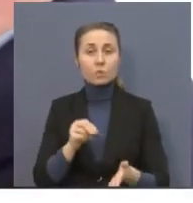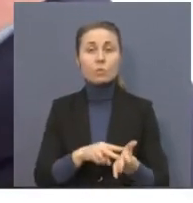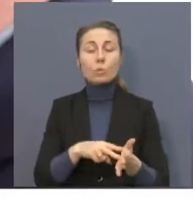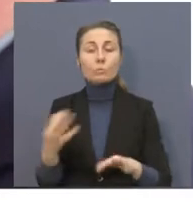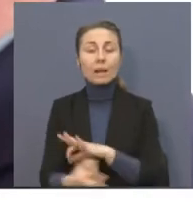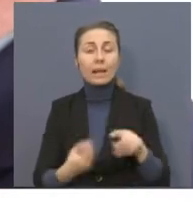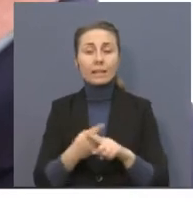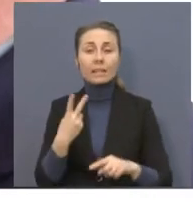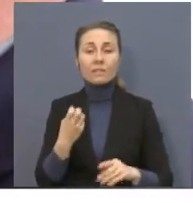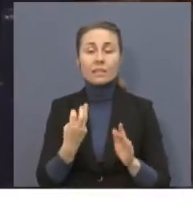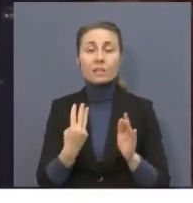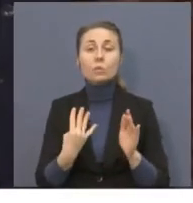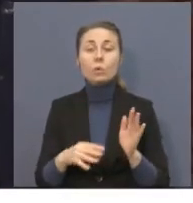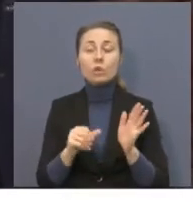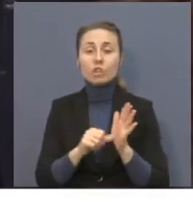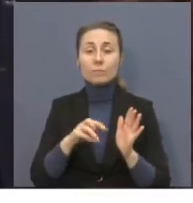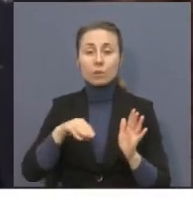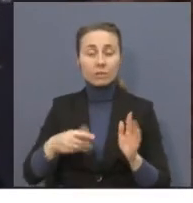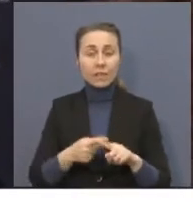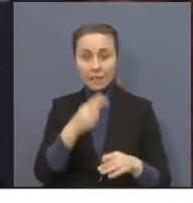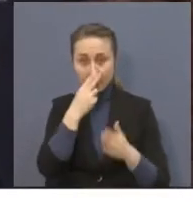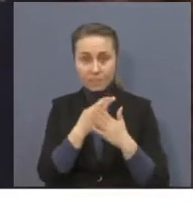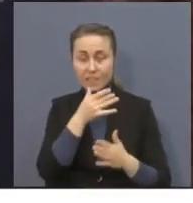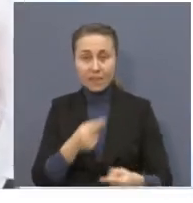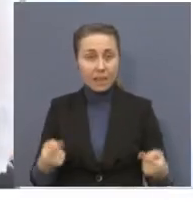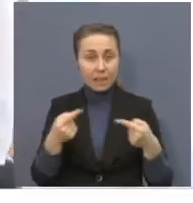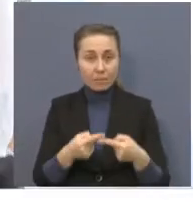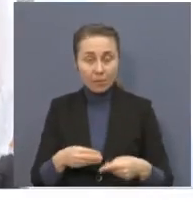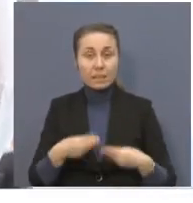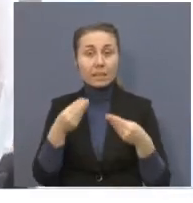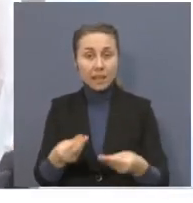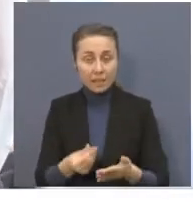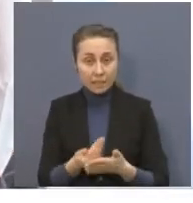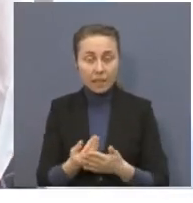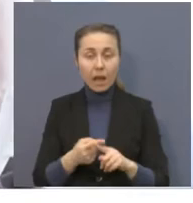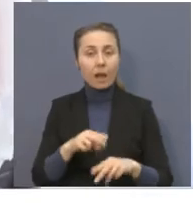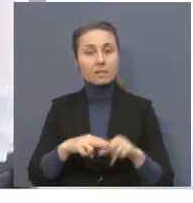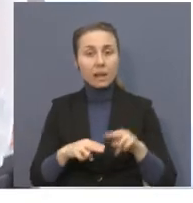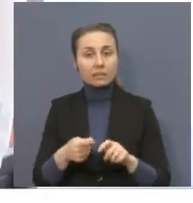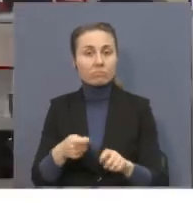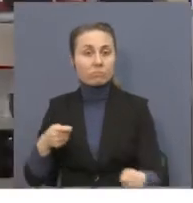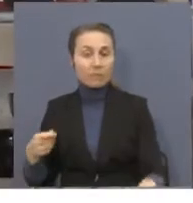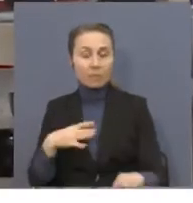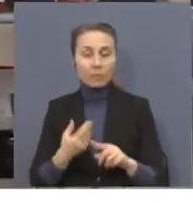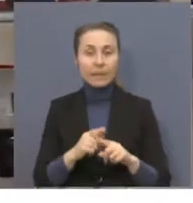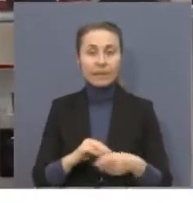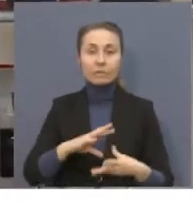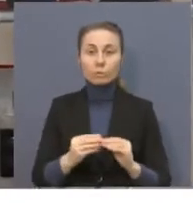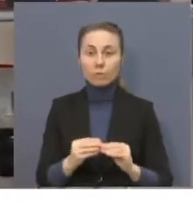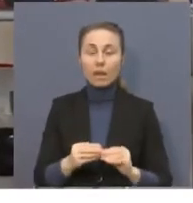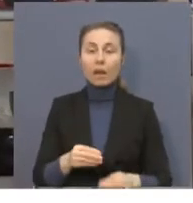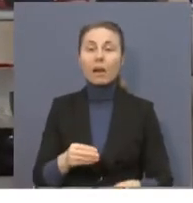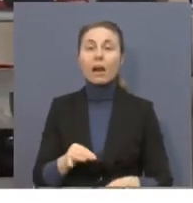проекта 246 миллионов тенге. Несмотря на своевременность выделенных средств, строительные работы затянулись. В результате объект сдан